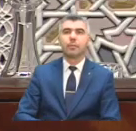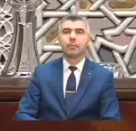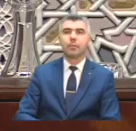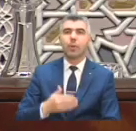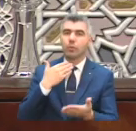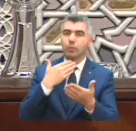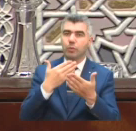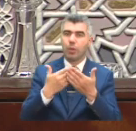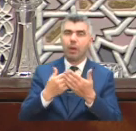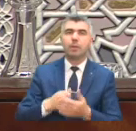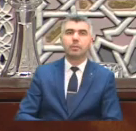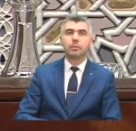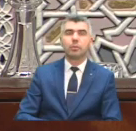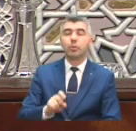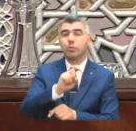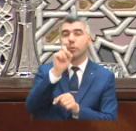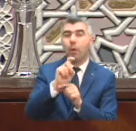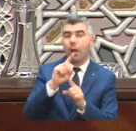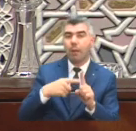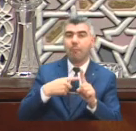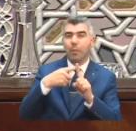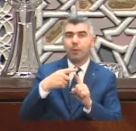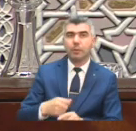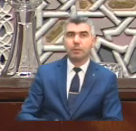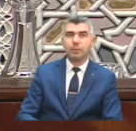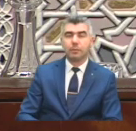النائب المحترم، هل من تعقيب إضافي آخر؟